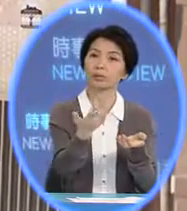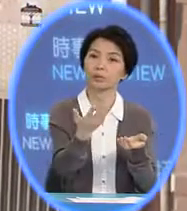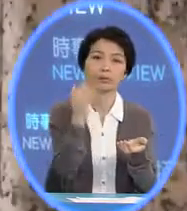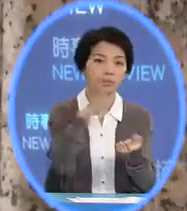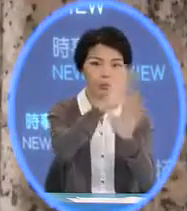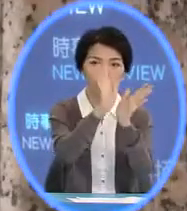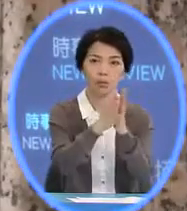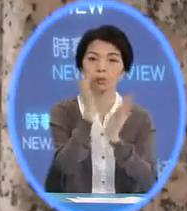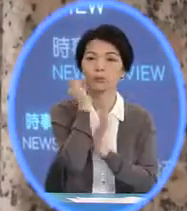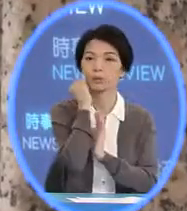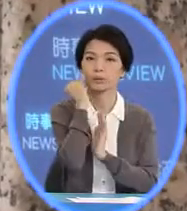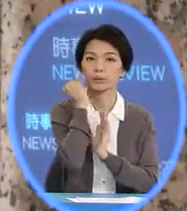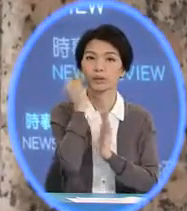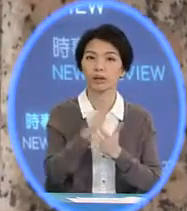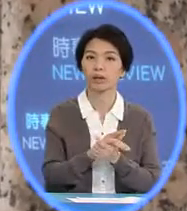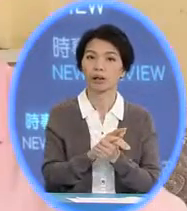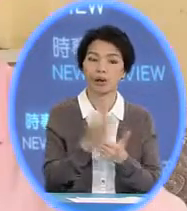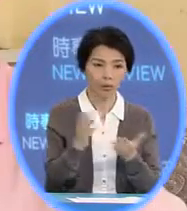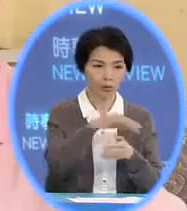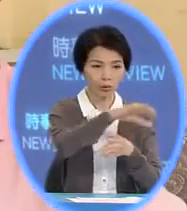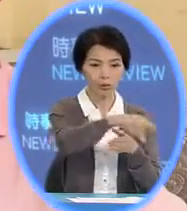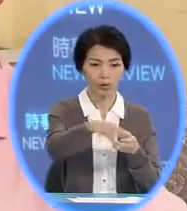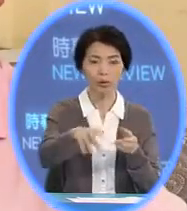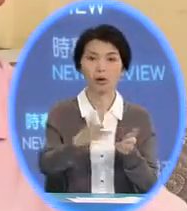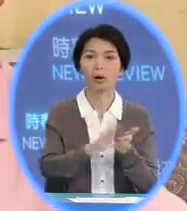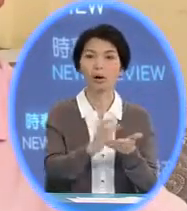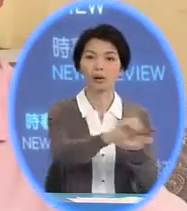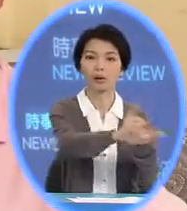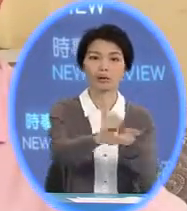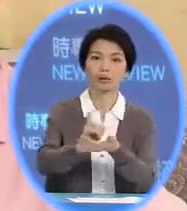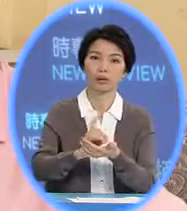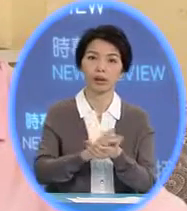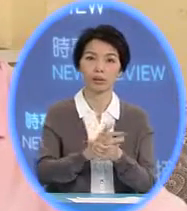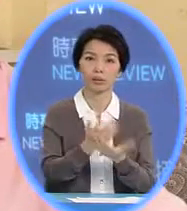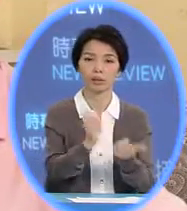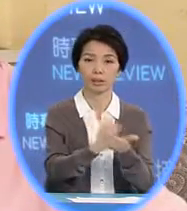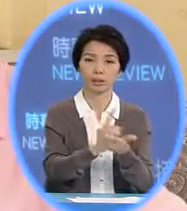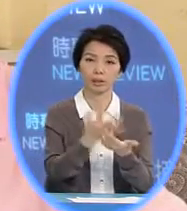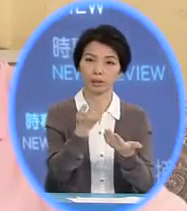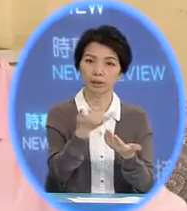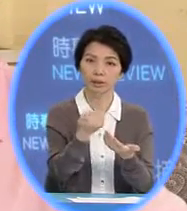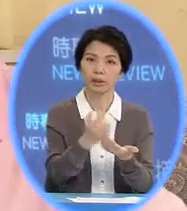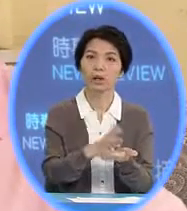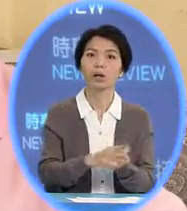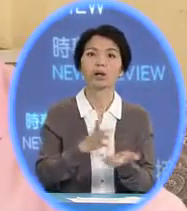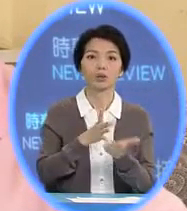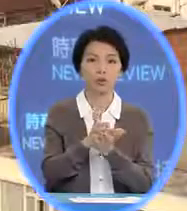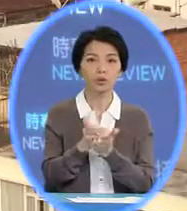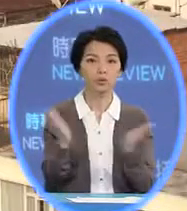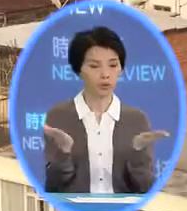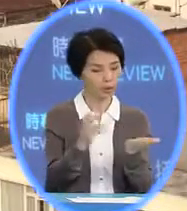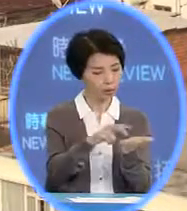形呢？我們都未知，其實我哋都想知道埋，或者都想其他嘅專業人士都可以睇得